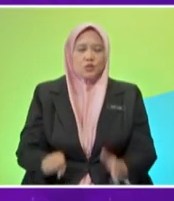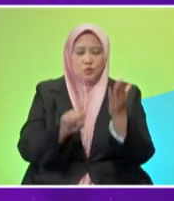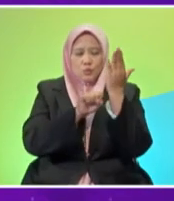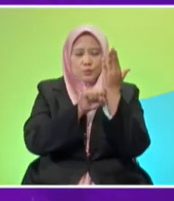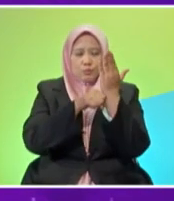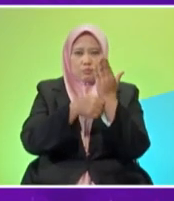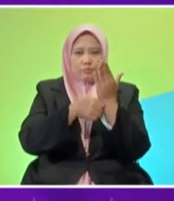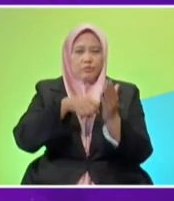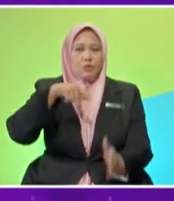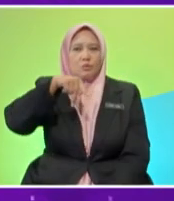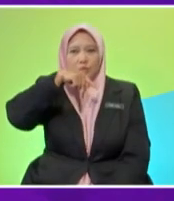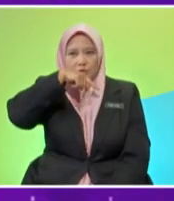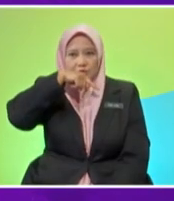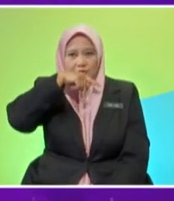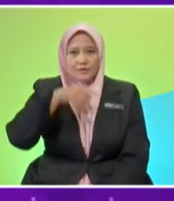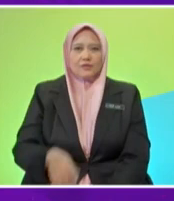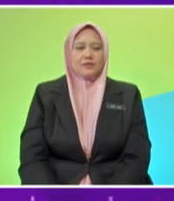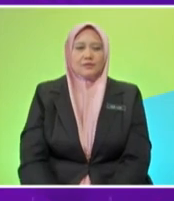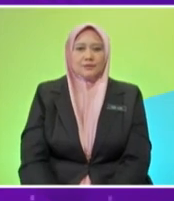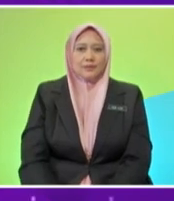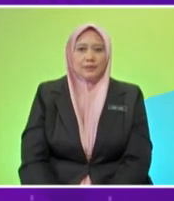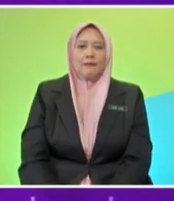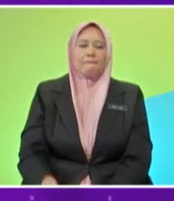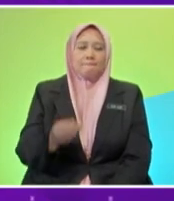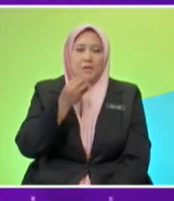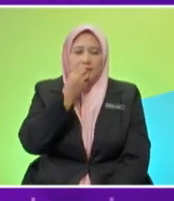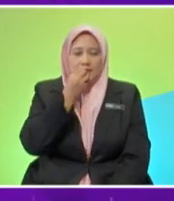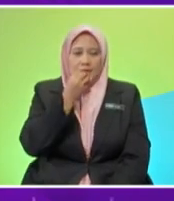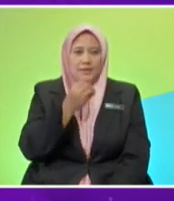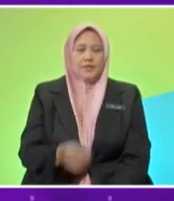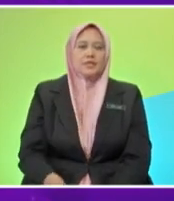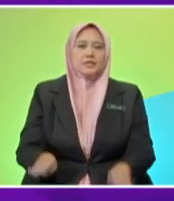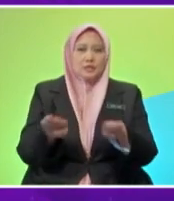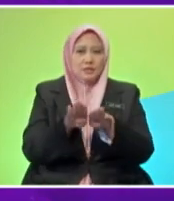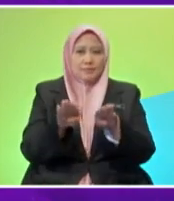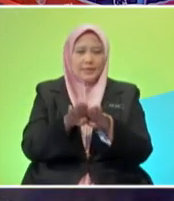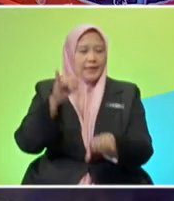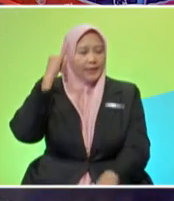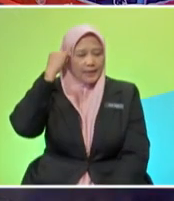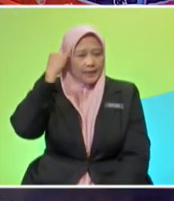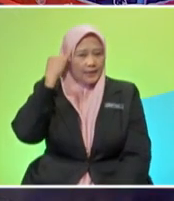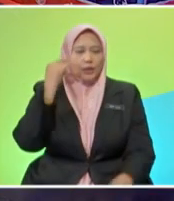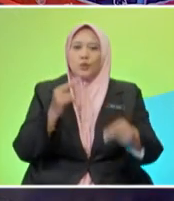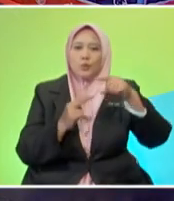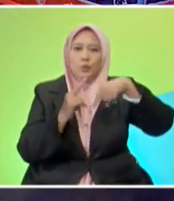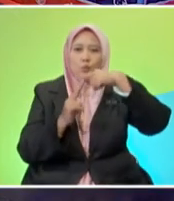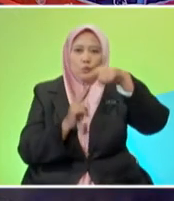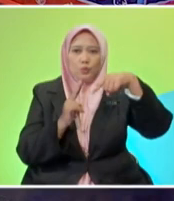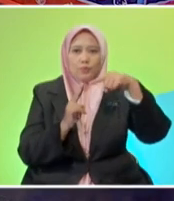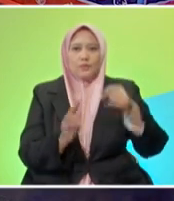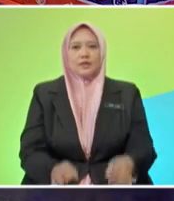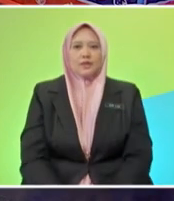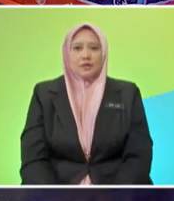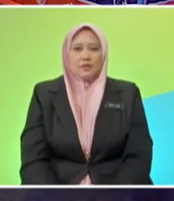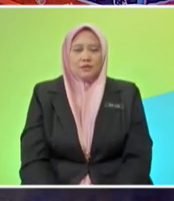makan, kata kerja di situ. Dikira juga sebagai idea utama dan ayat itu secara menyeluruhnya dikira